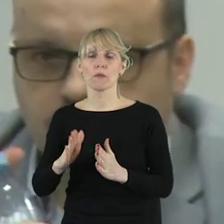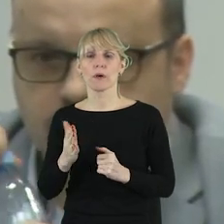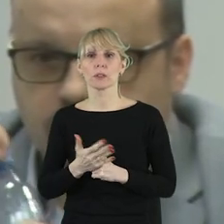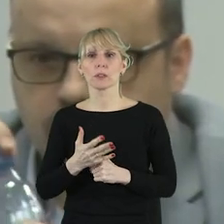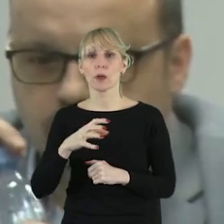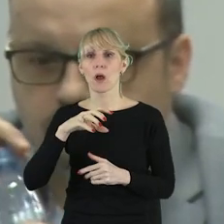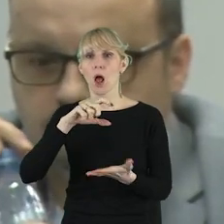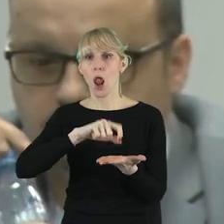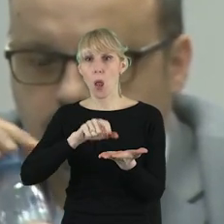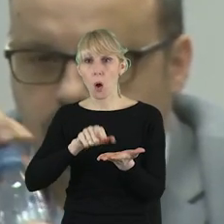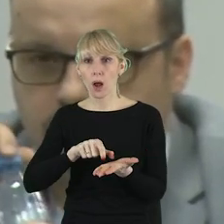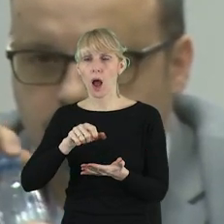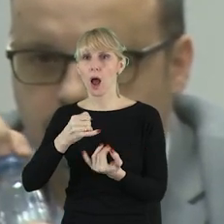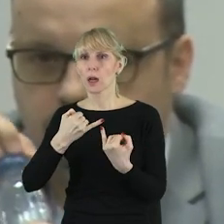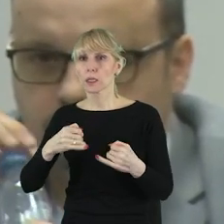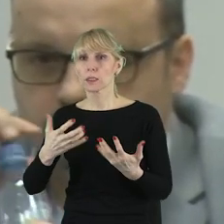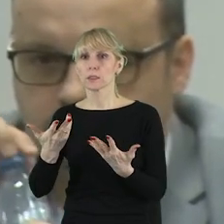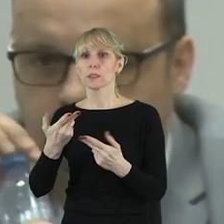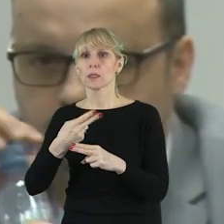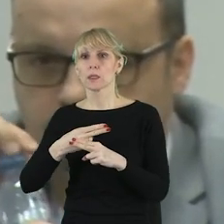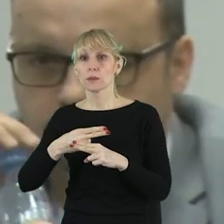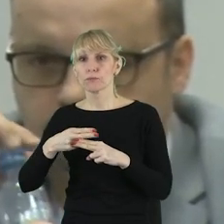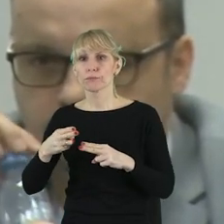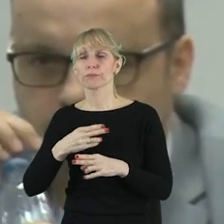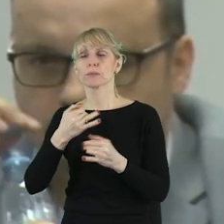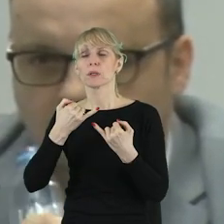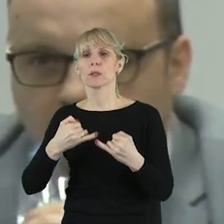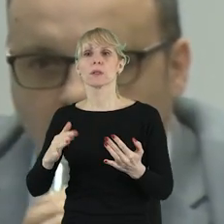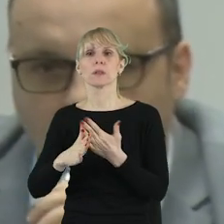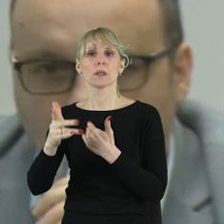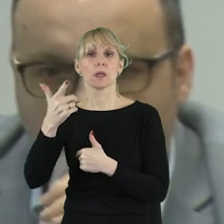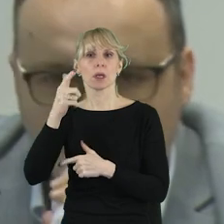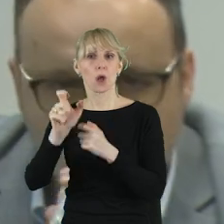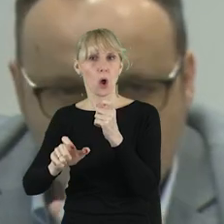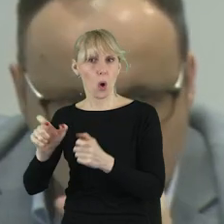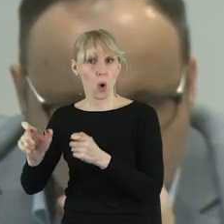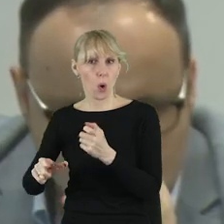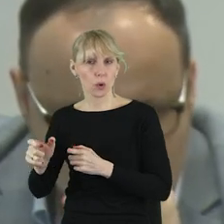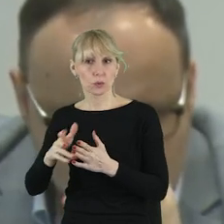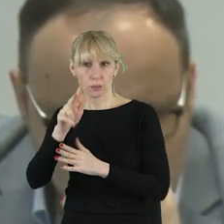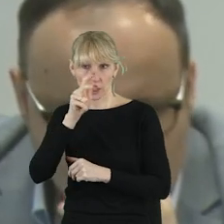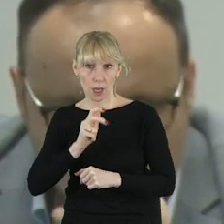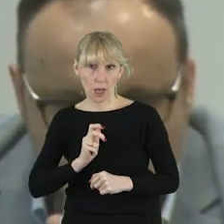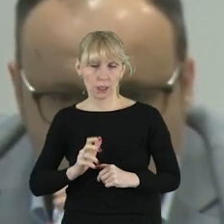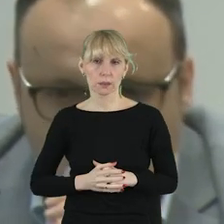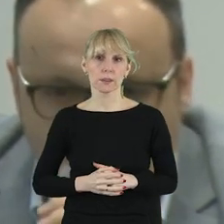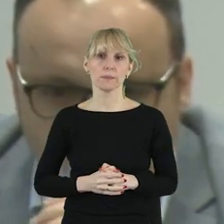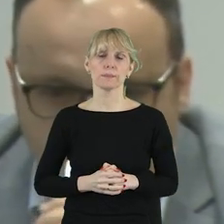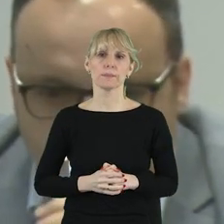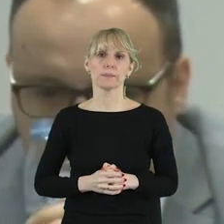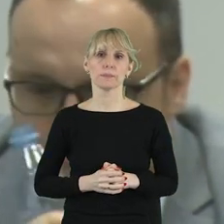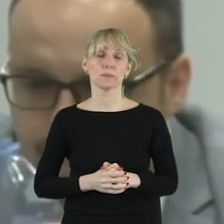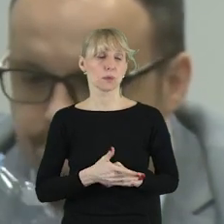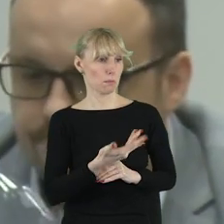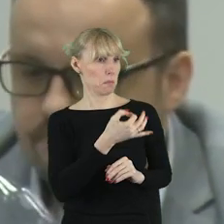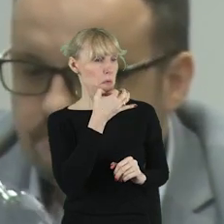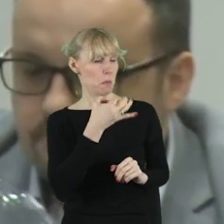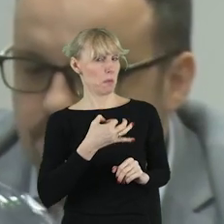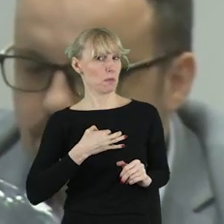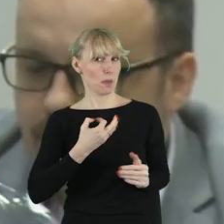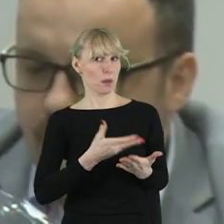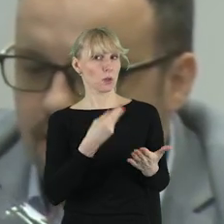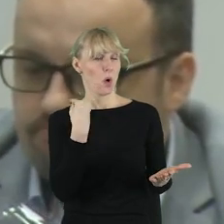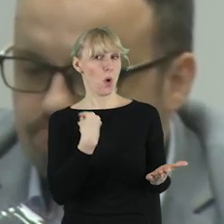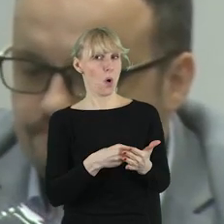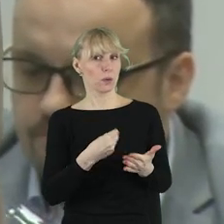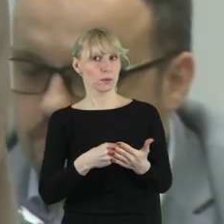kadrowych. Padały pytania o zakup sprzętu. Procedury muszą trwać. To jest